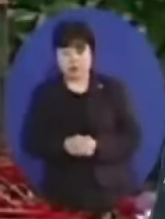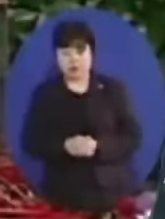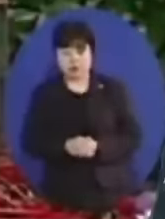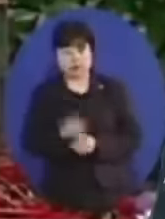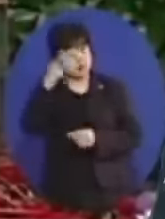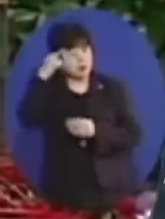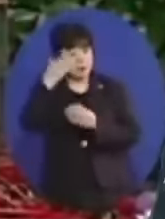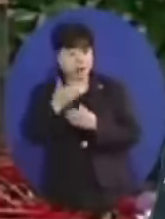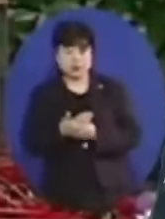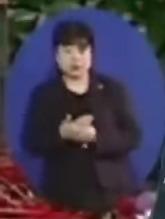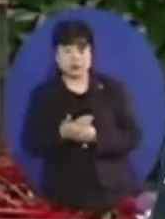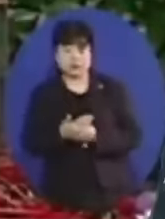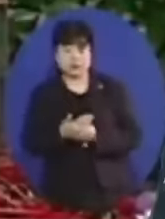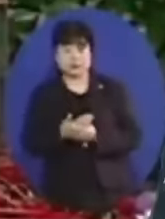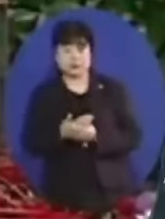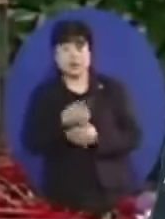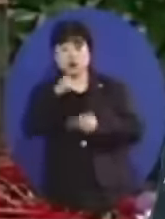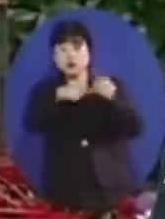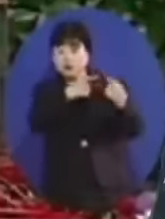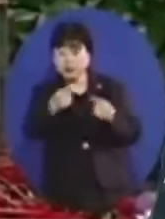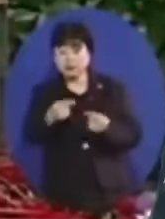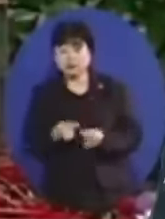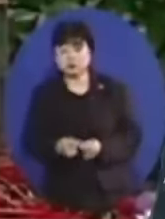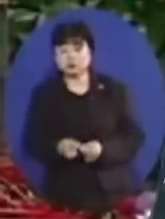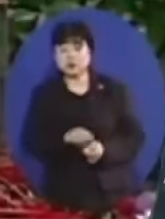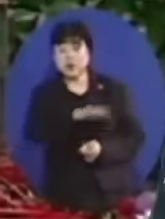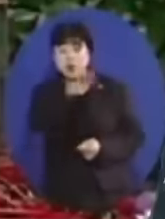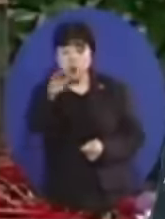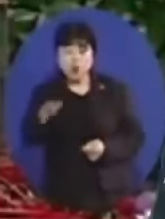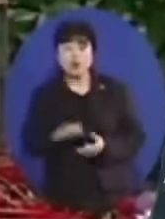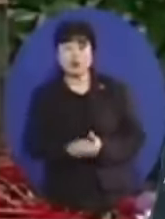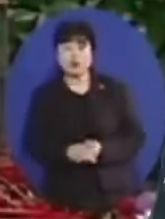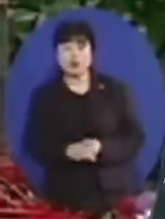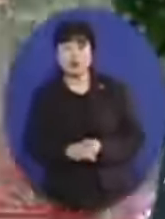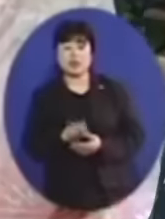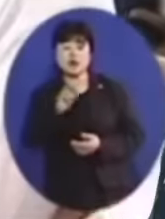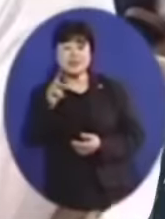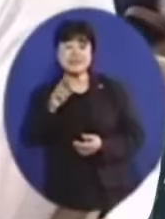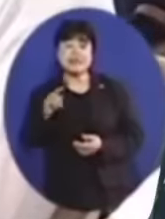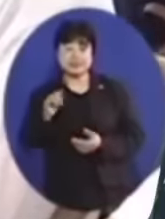뇌뇌학자는 한번 따라 말씀했어요. 우리의 뇌세포는